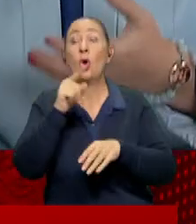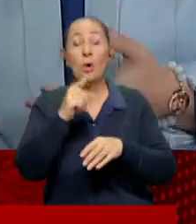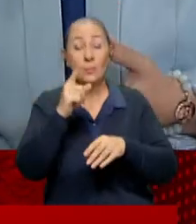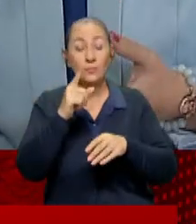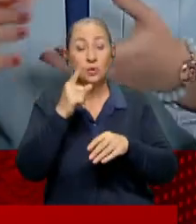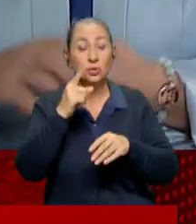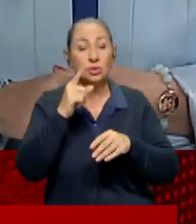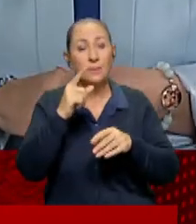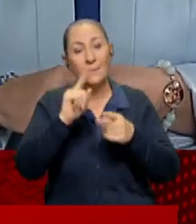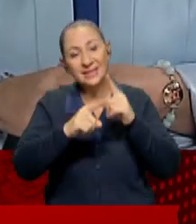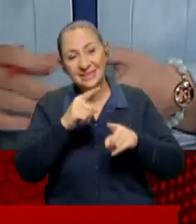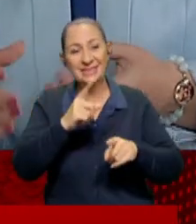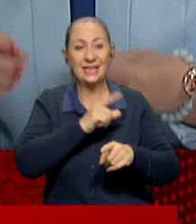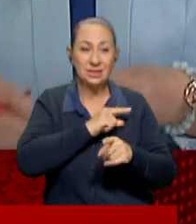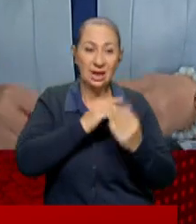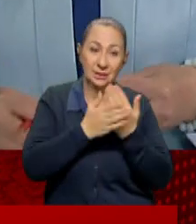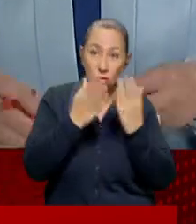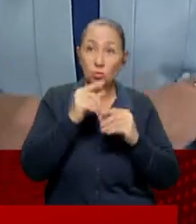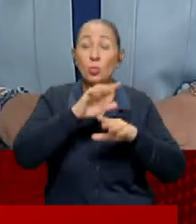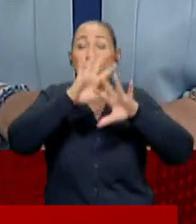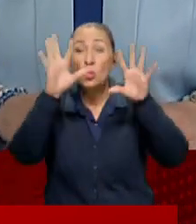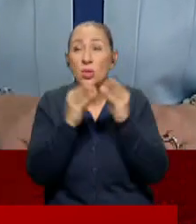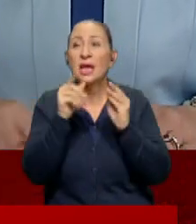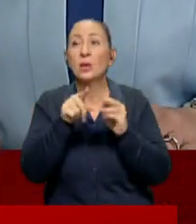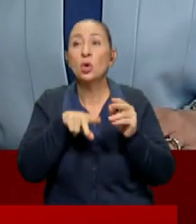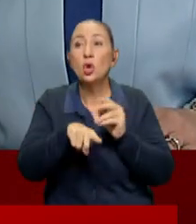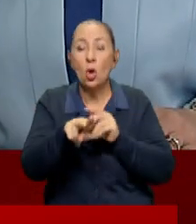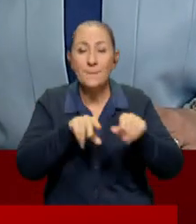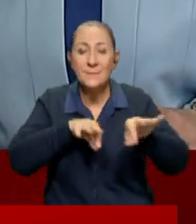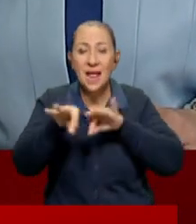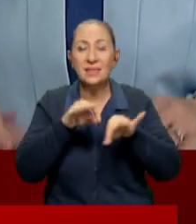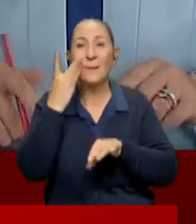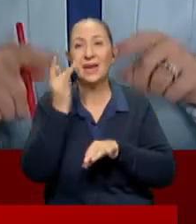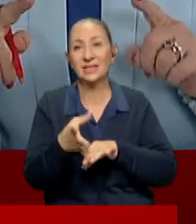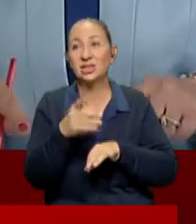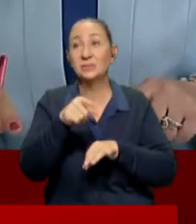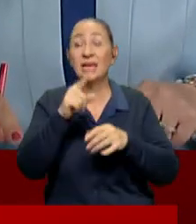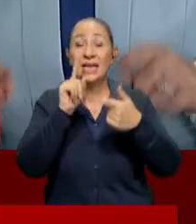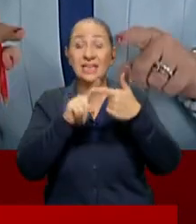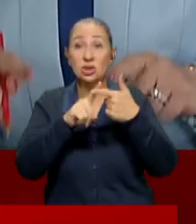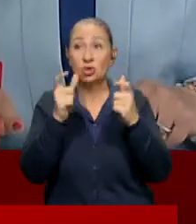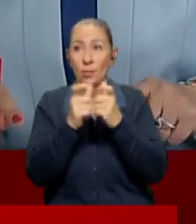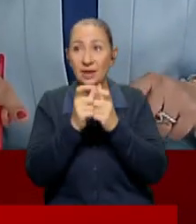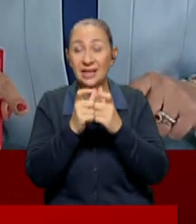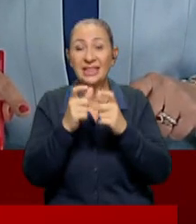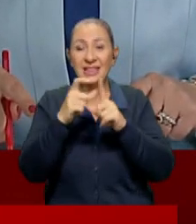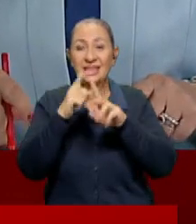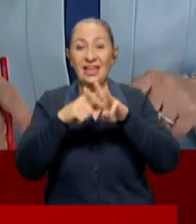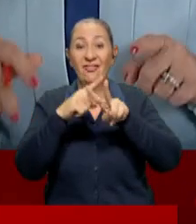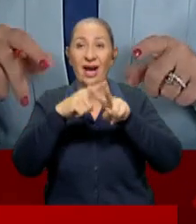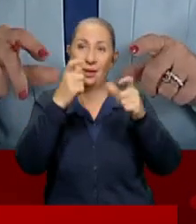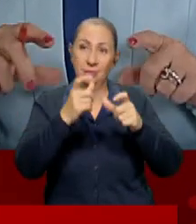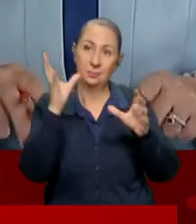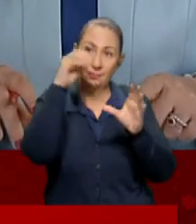partinin bir temsilcisi mi yardımcısı olacak? Bütün bunlar işte bu yol haritasında belirlenecek. Şimdi ikinci toplantı DEVA'nın ev sahipliğinde